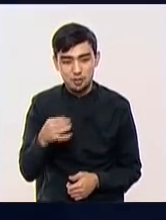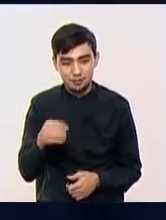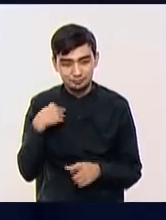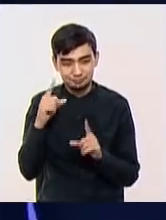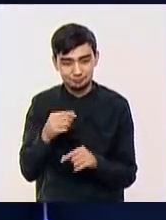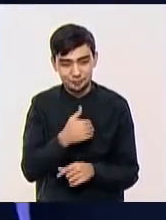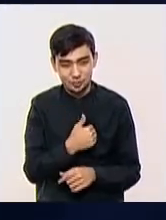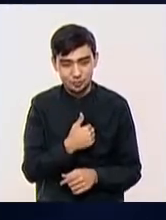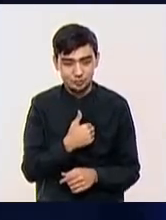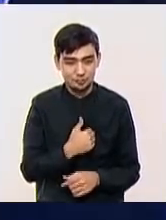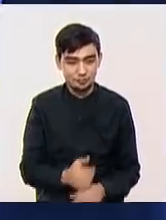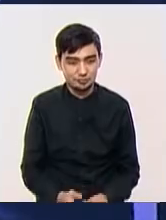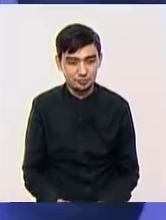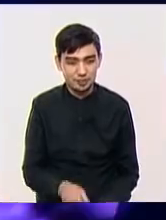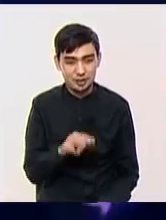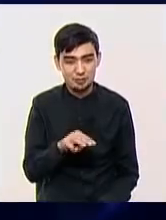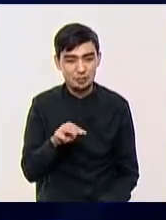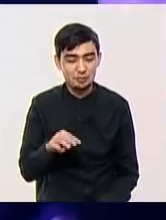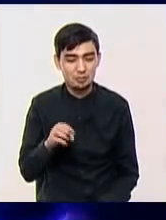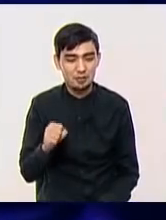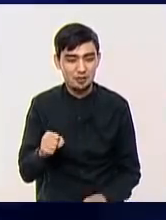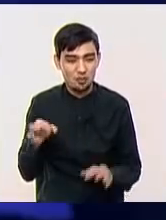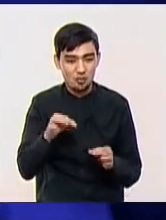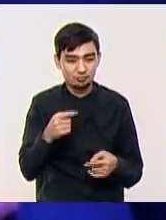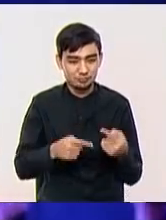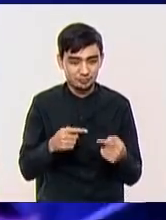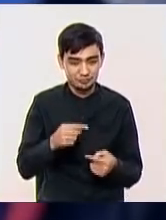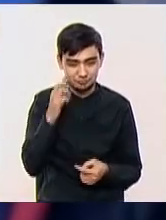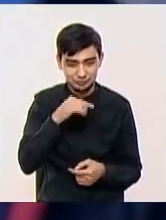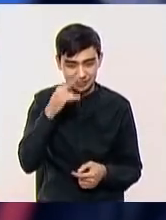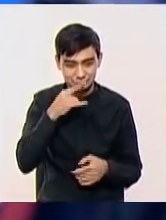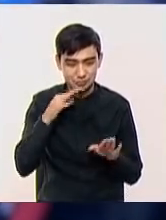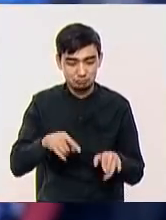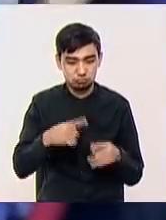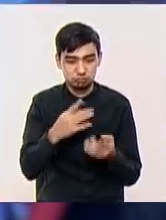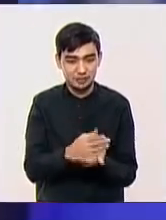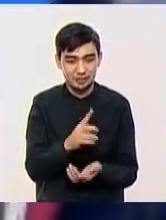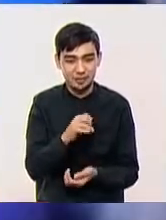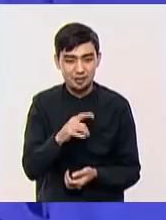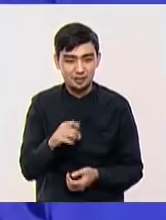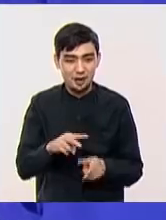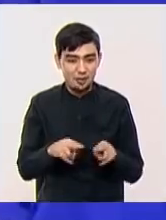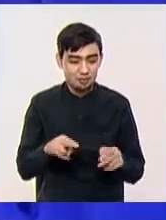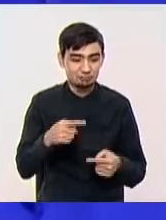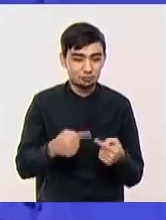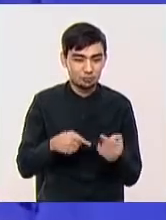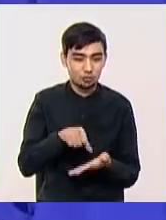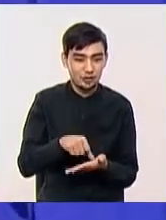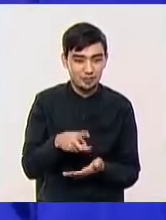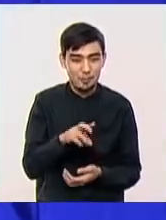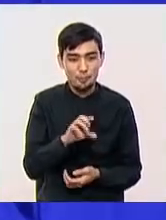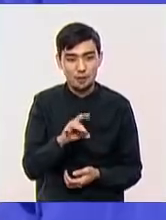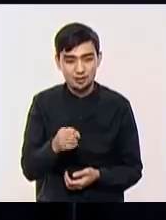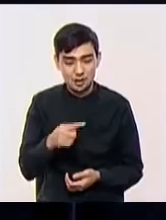көреміз. Бастамашылардың сөзінше, ММА индустриясы елде қарқынды дамып келеді. Осындай найза секілді турнирлерге қатысуға